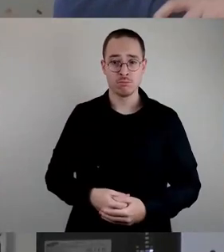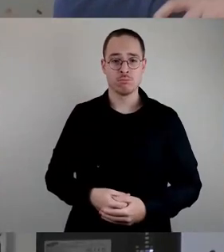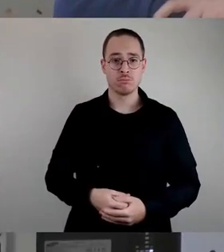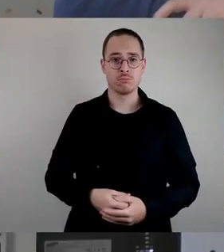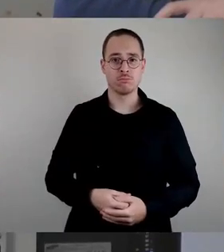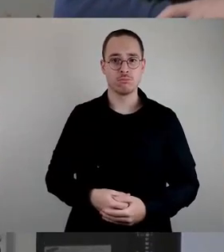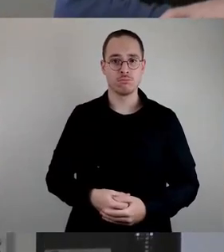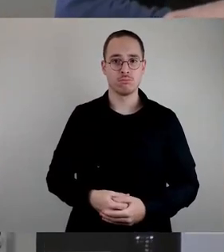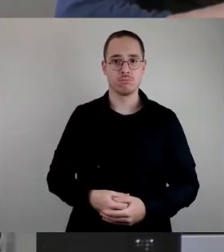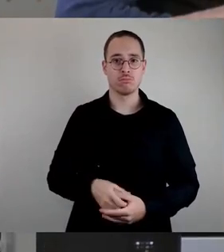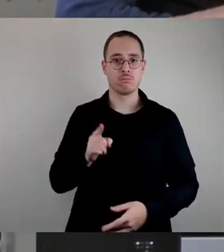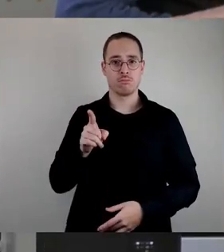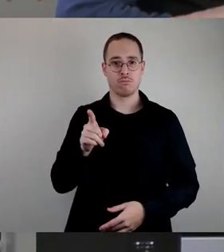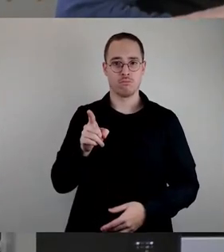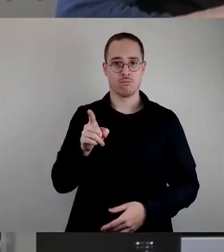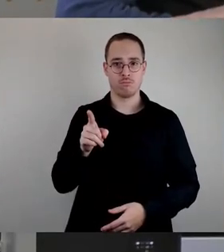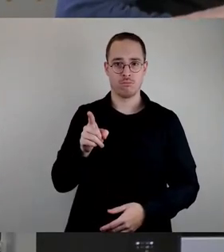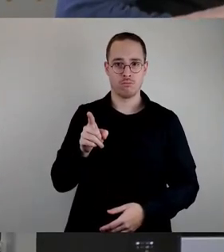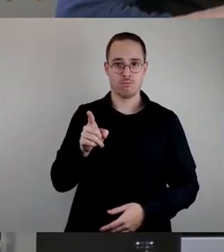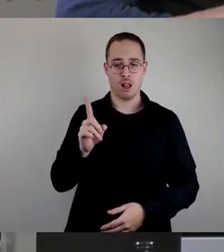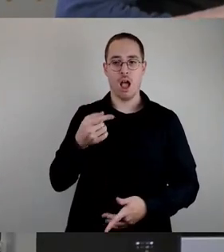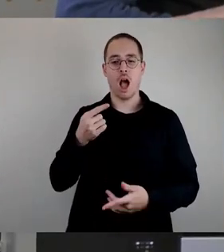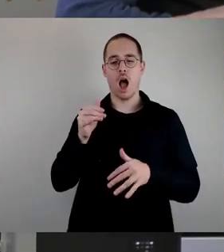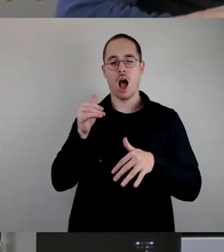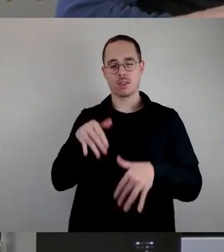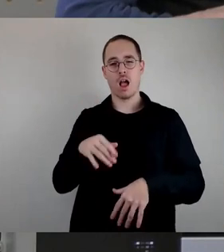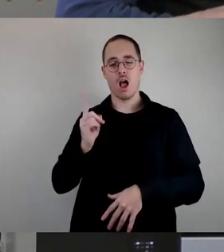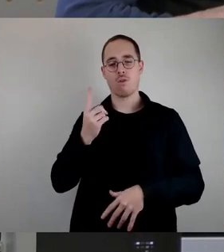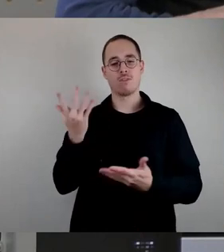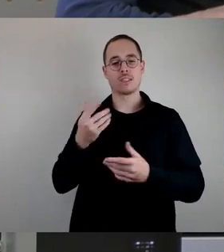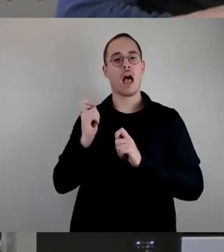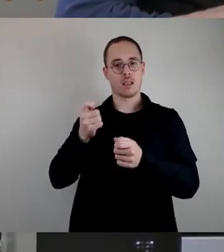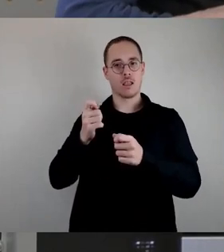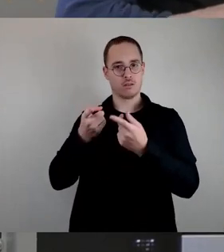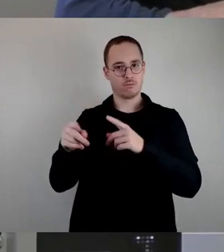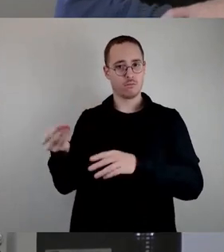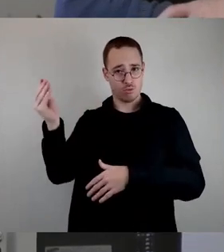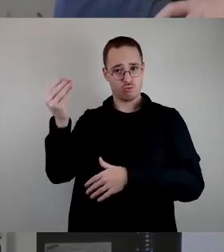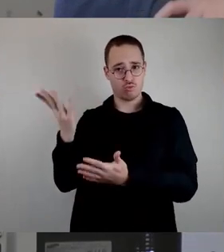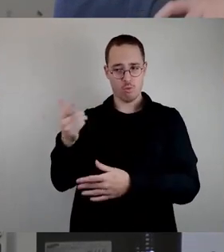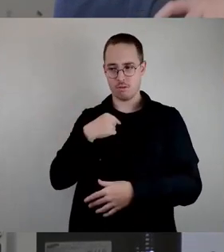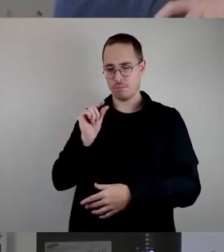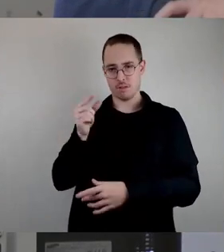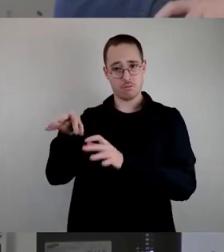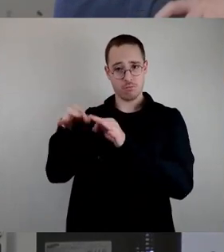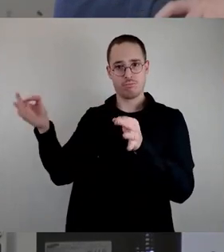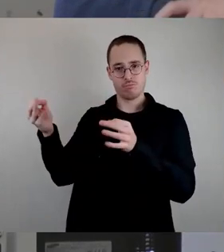Letztendlich gibt es ja auch einen weiteren Antrag noch und da würde ich auch vielleicht mal auf diesen drauf eingehen, jetzt im Zuge der